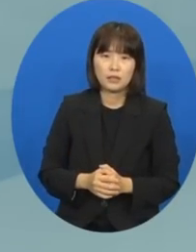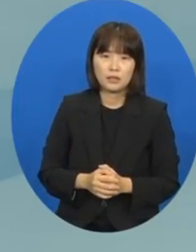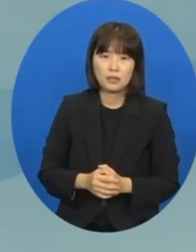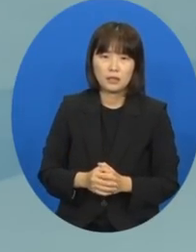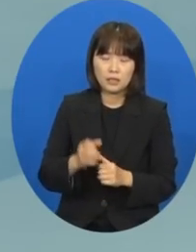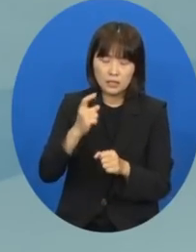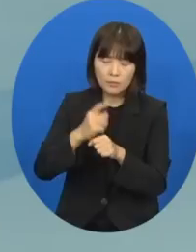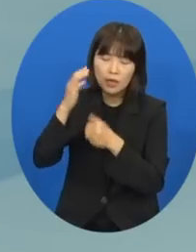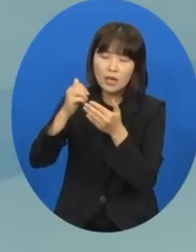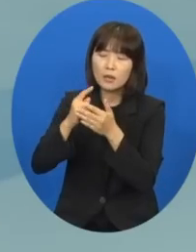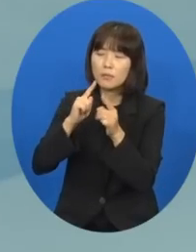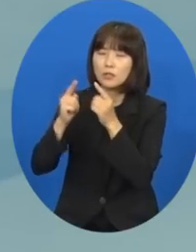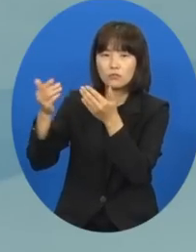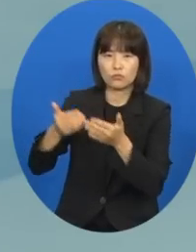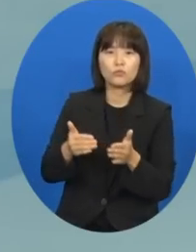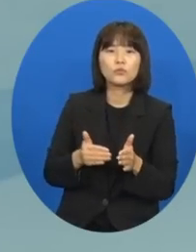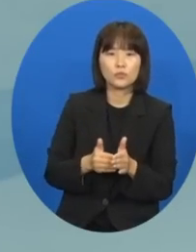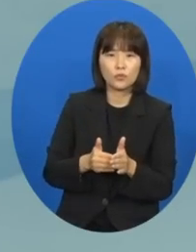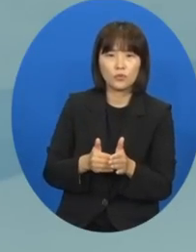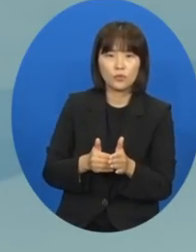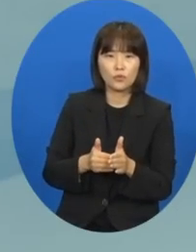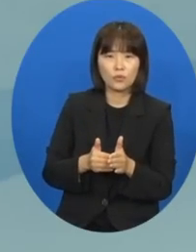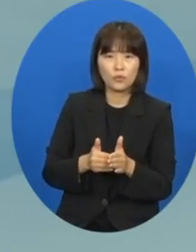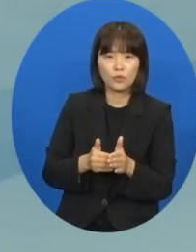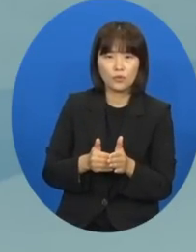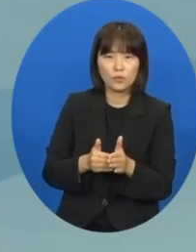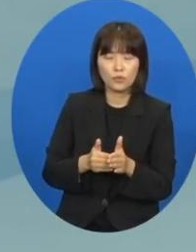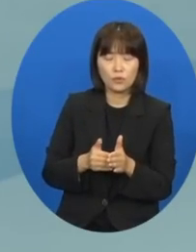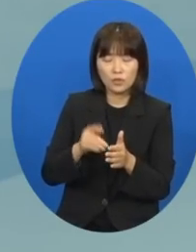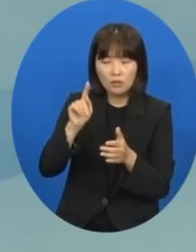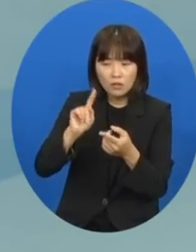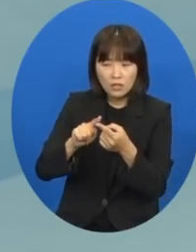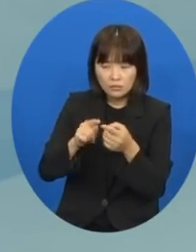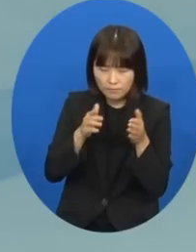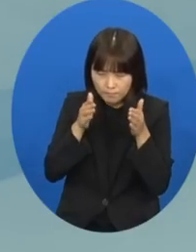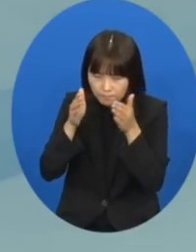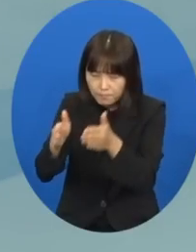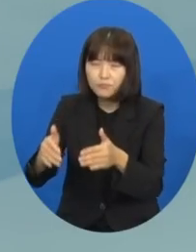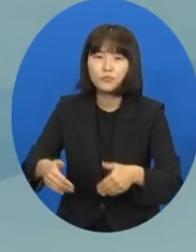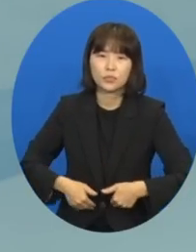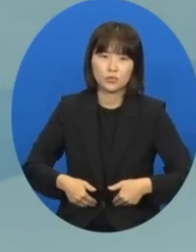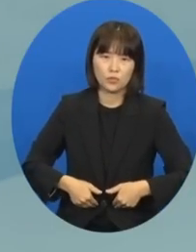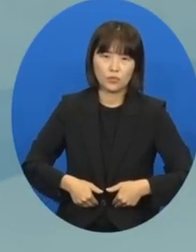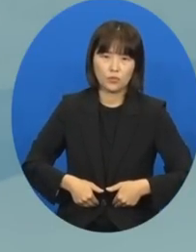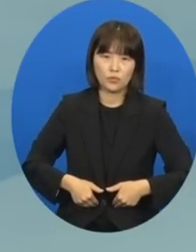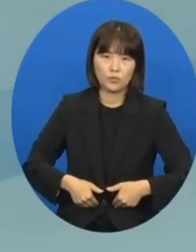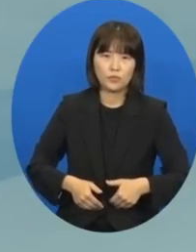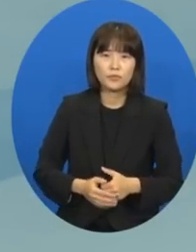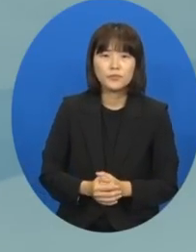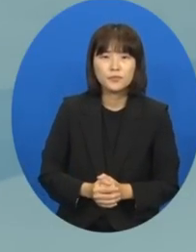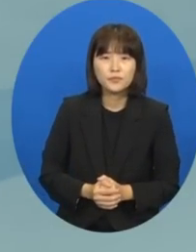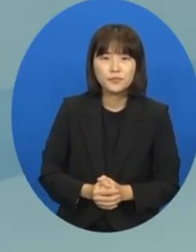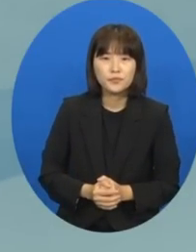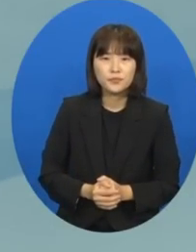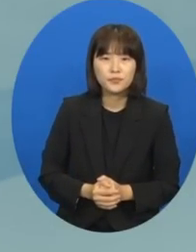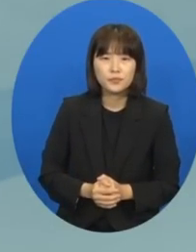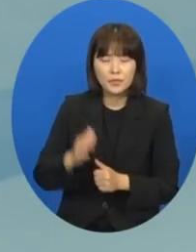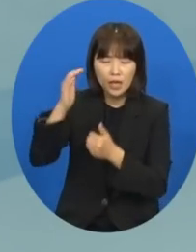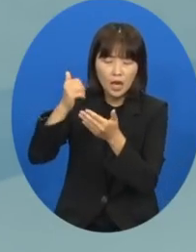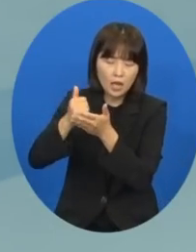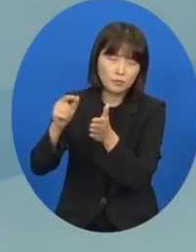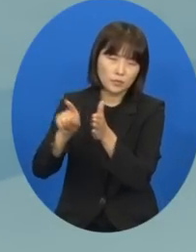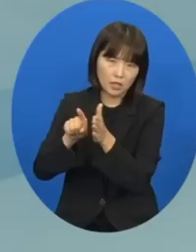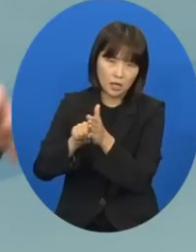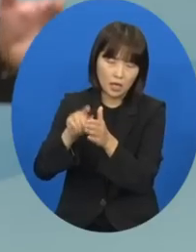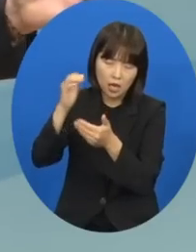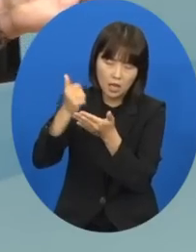주었잖아. 너는 거기로 돌이켜야 된다. 거기로 돌아가야 된다. 내 약속으로 돌아가야 된다. 나를 신뢰해야 된다. 나를